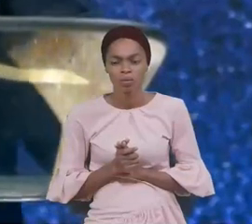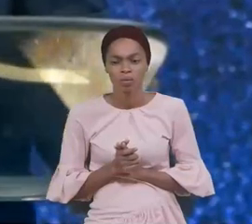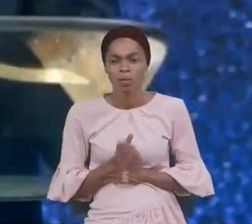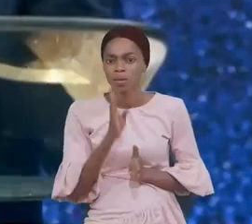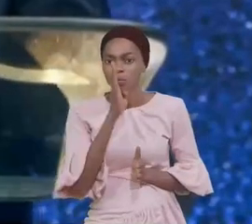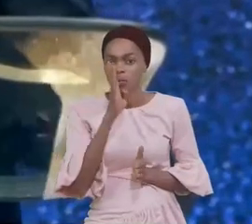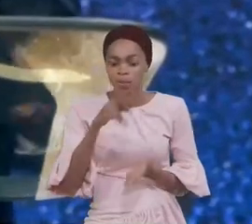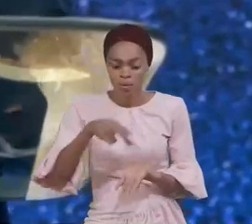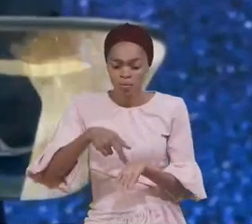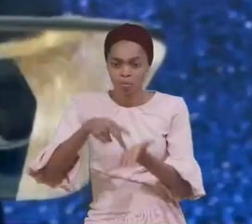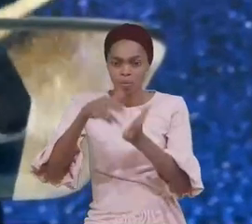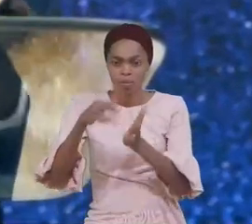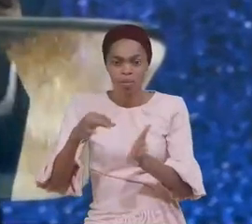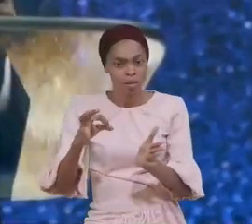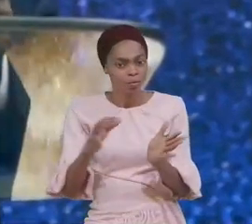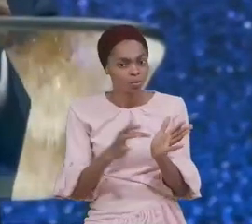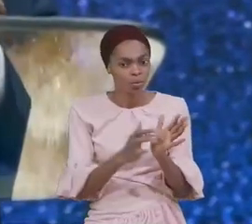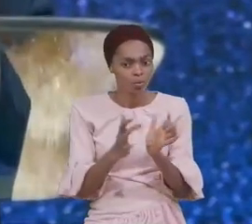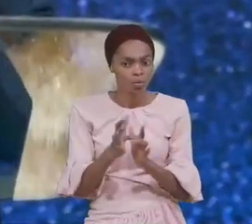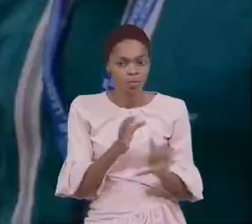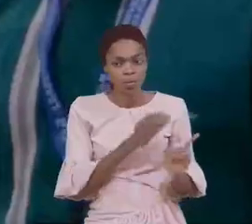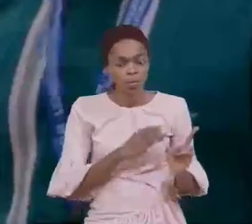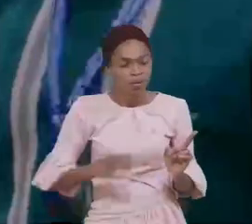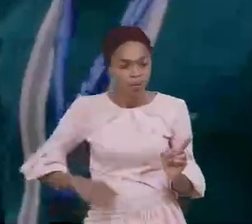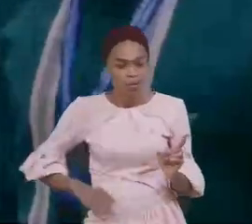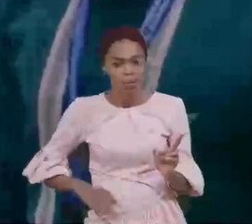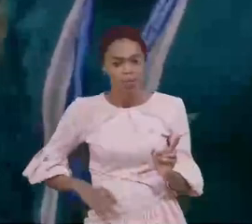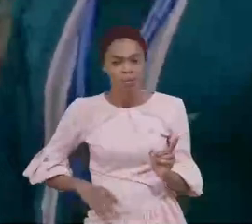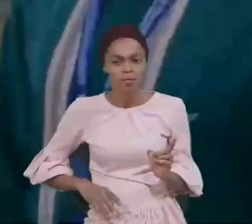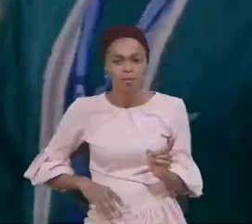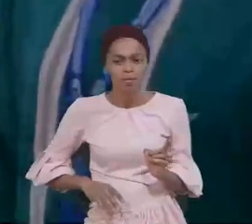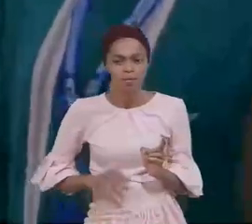Soyez un ambassadeur